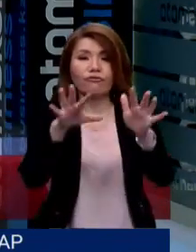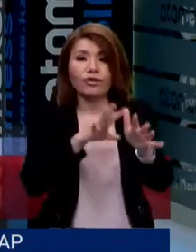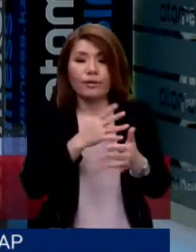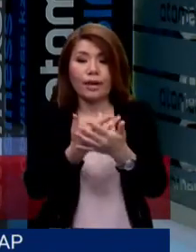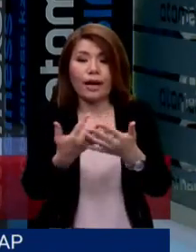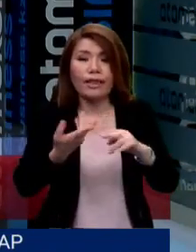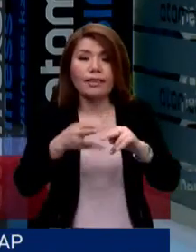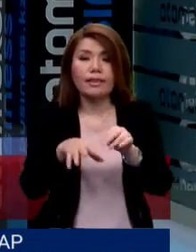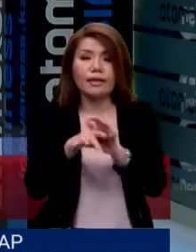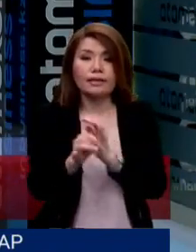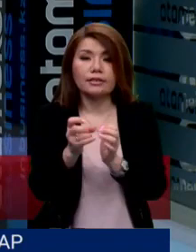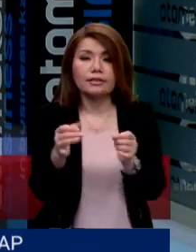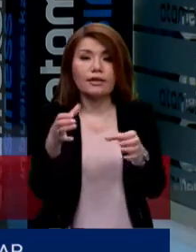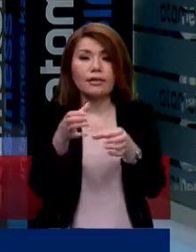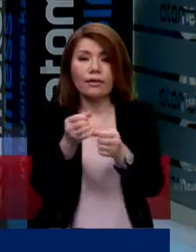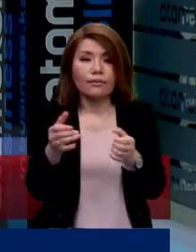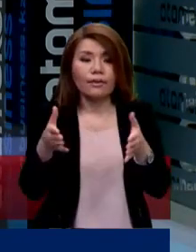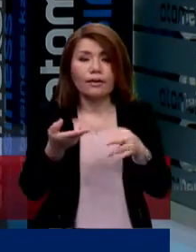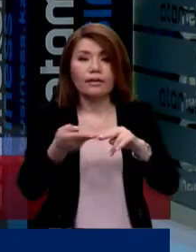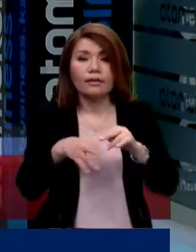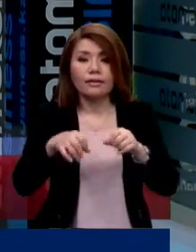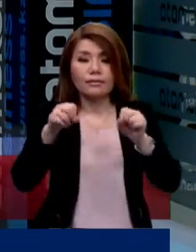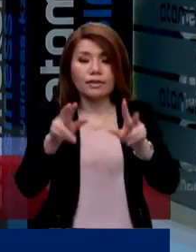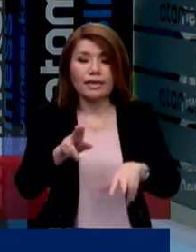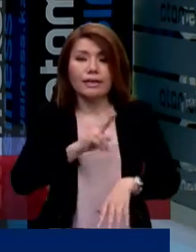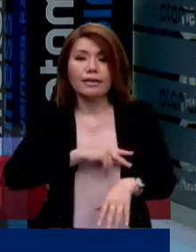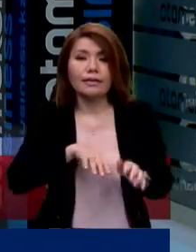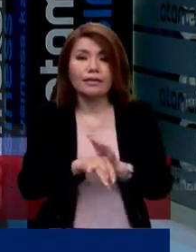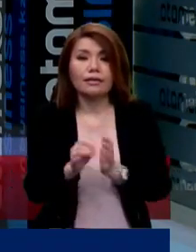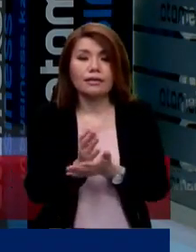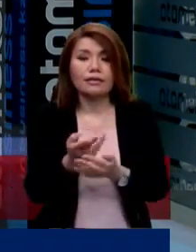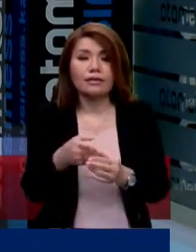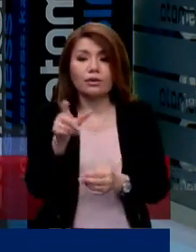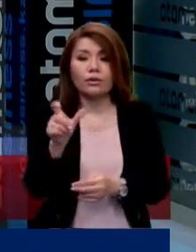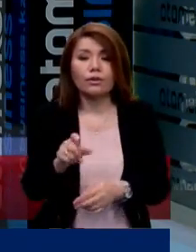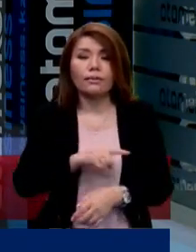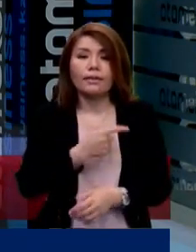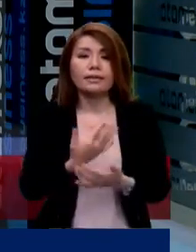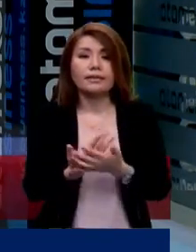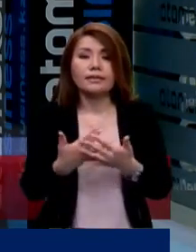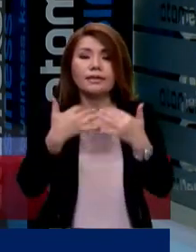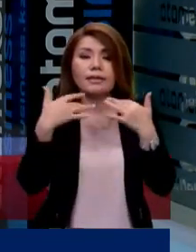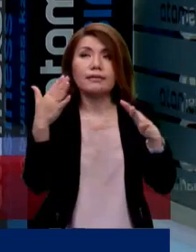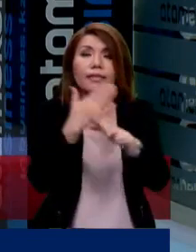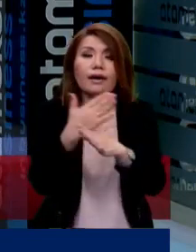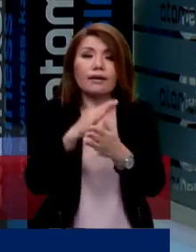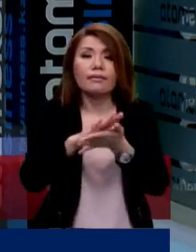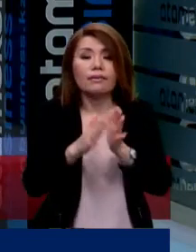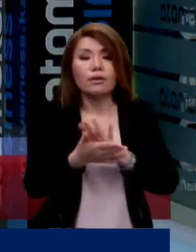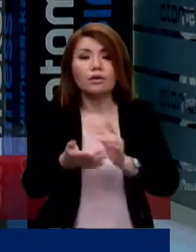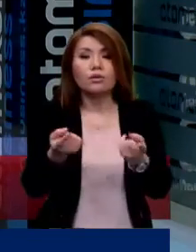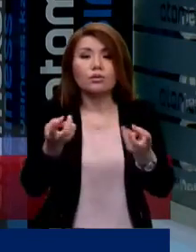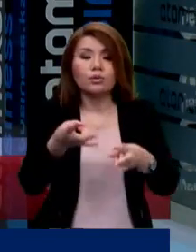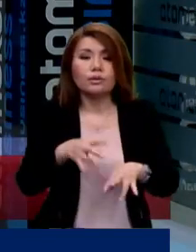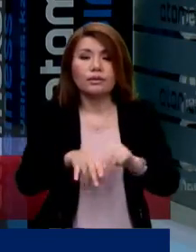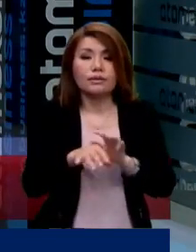арнасы жыл сайын тарылып барады. Тәжірибелі мамандар енді климаттық өзгерістерге бейімделу қажет деп дабыл қағуда.